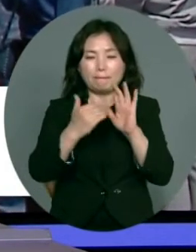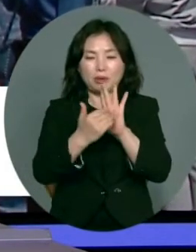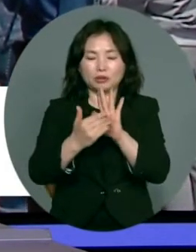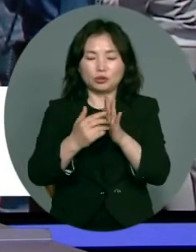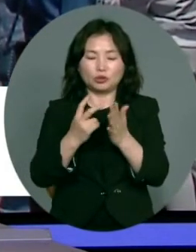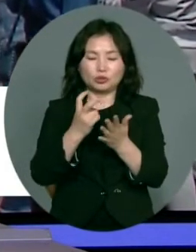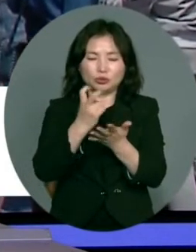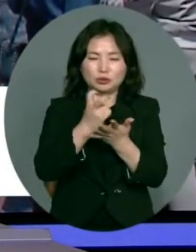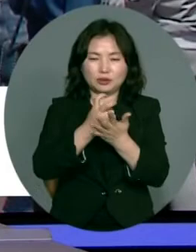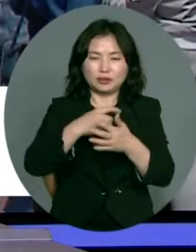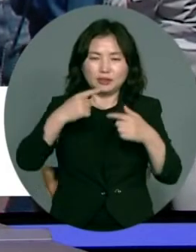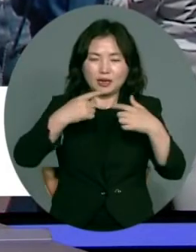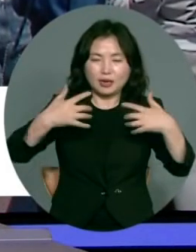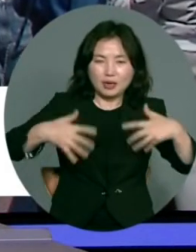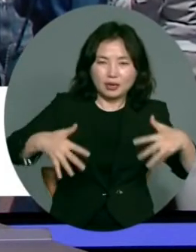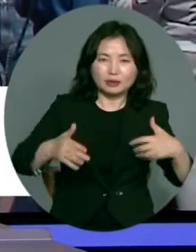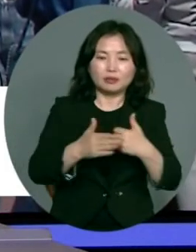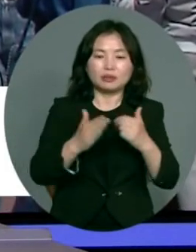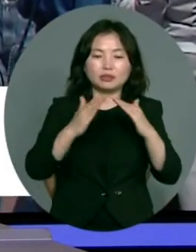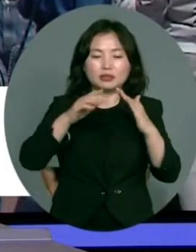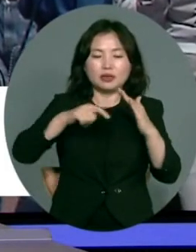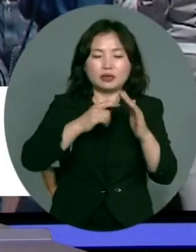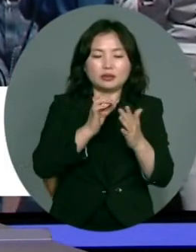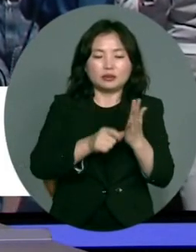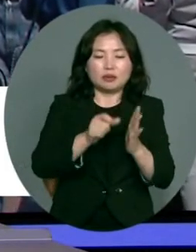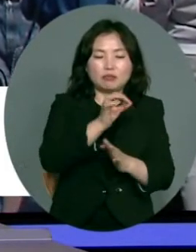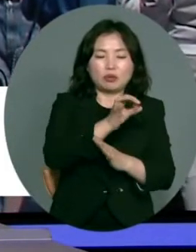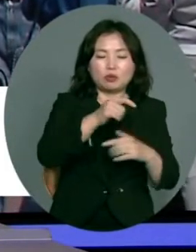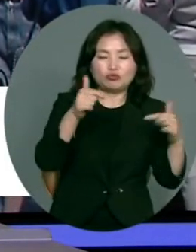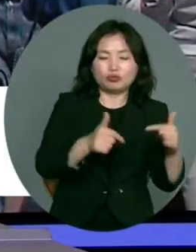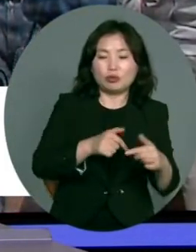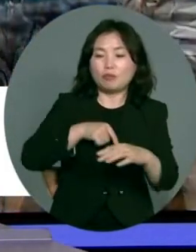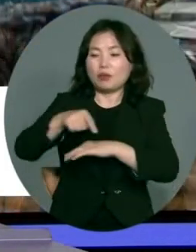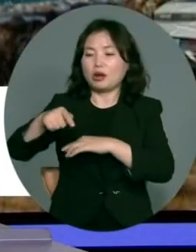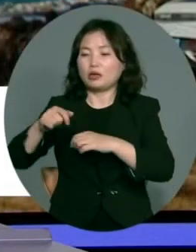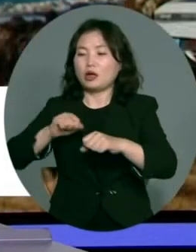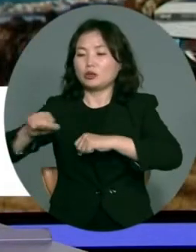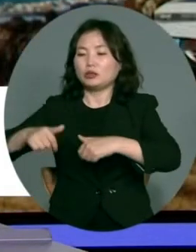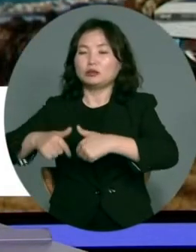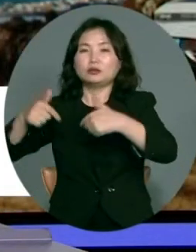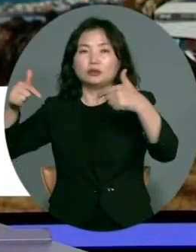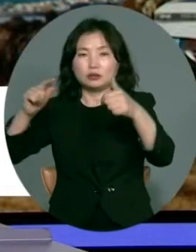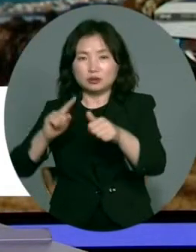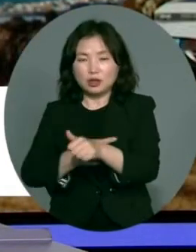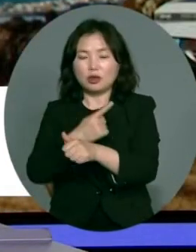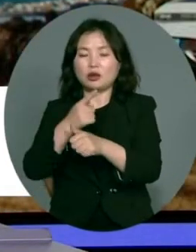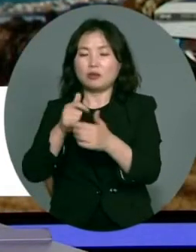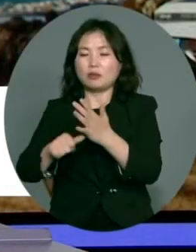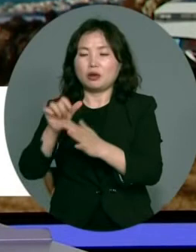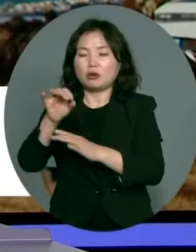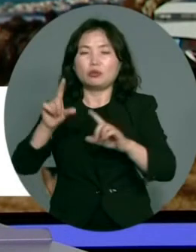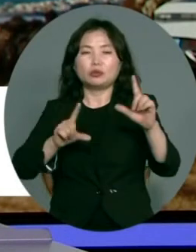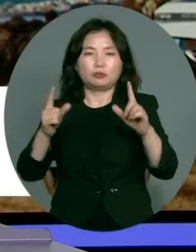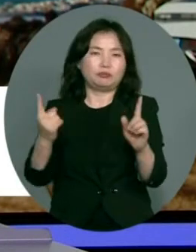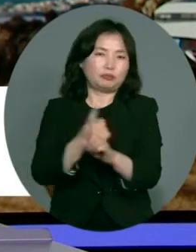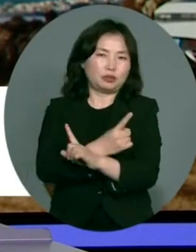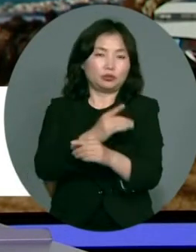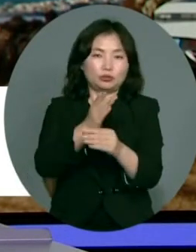수칙 완화에 따라 이른바 집콕 소비가 둔화하고 야외 활동이 증가하는 등 소비 패턴이 변화하고